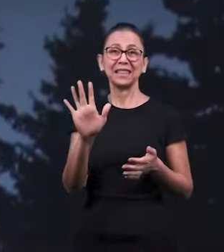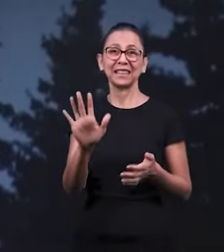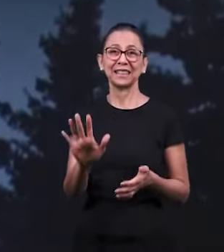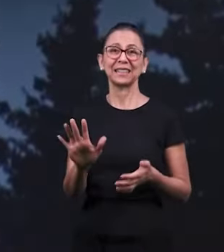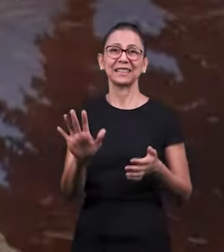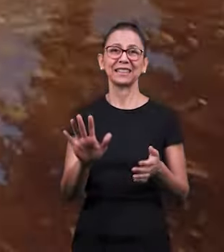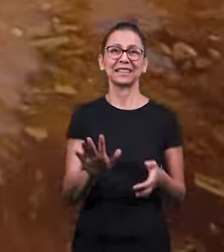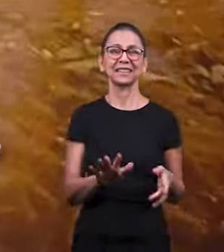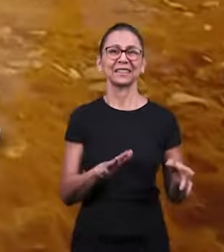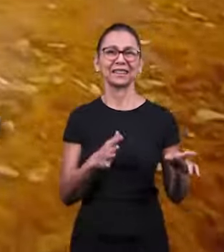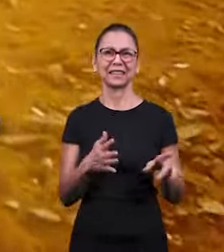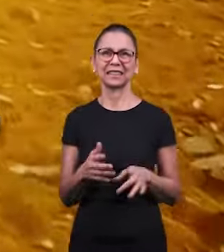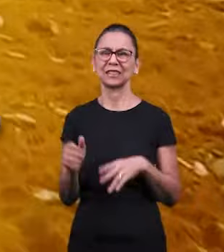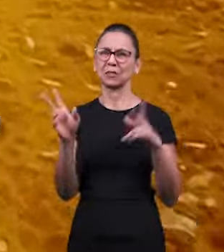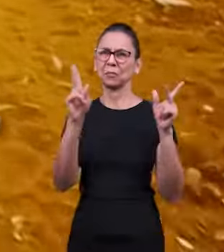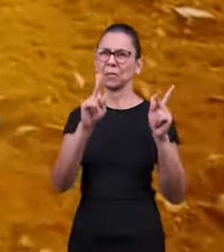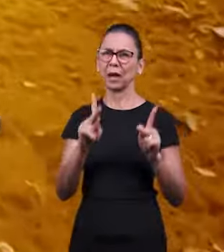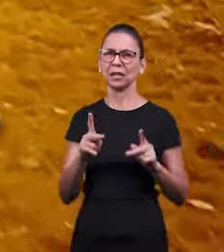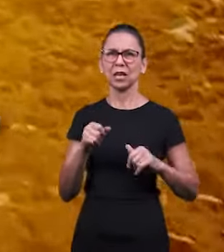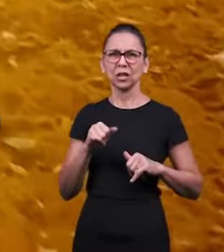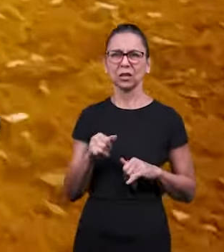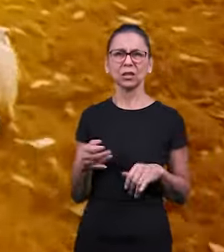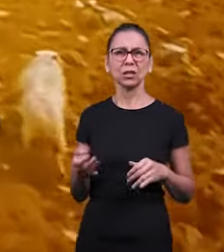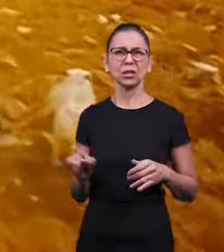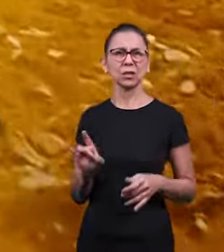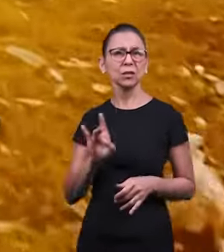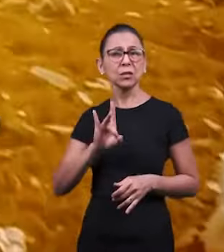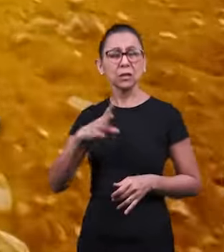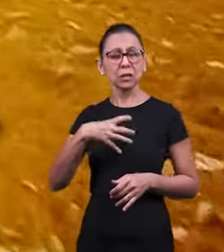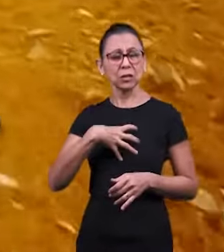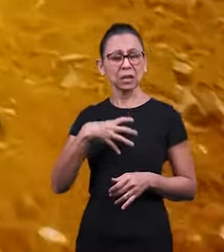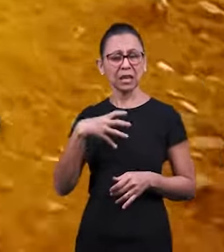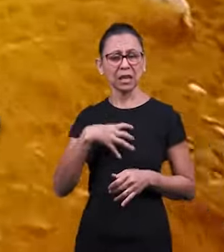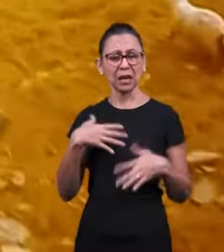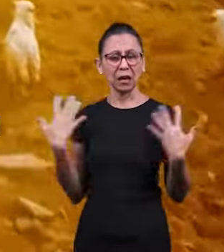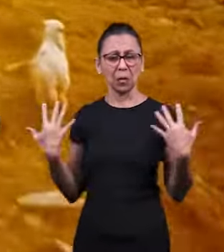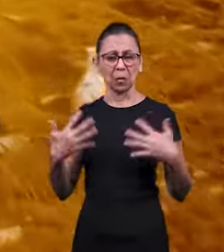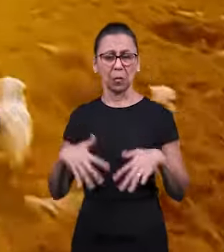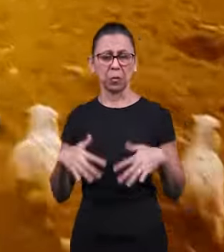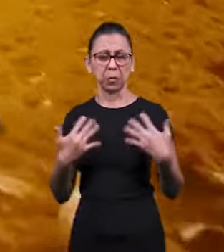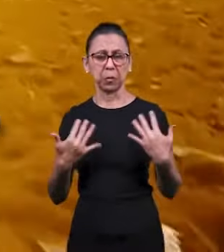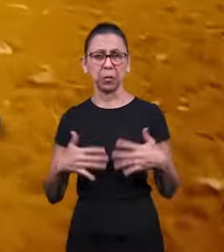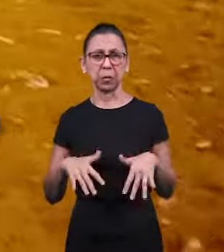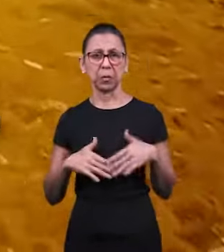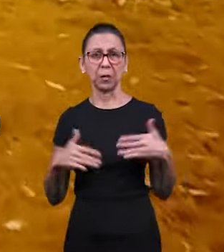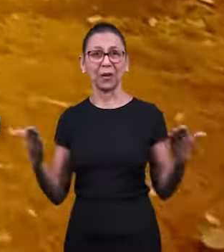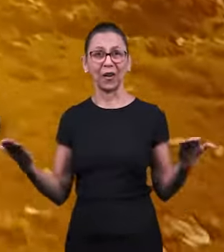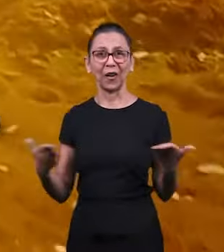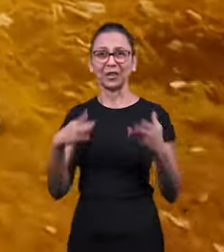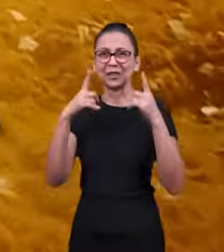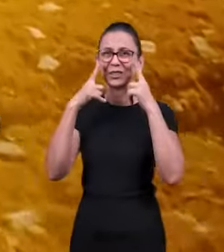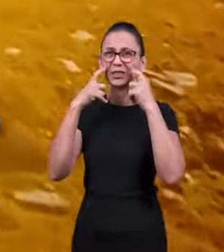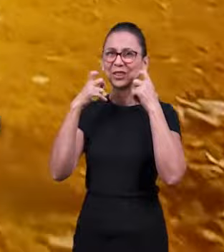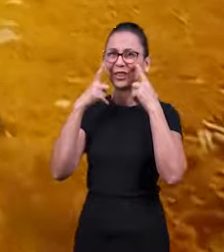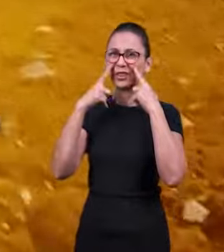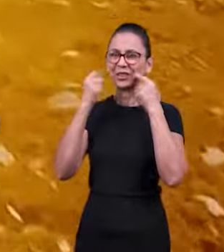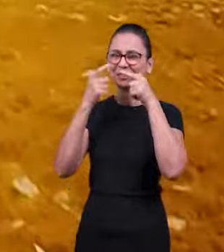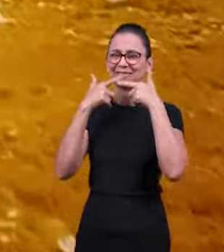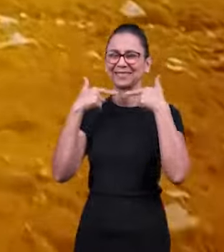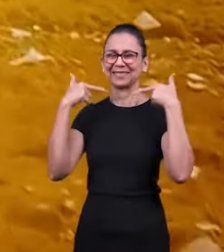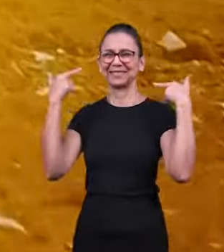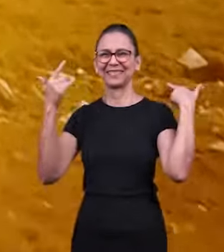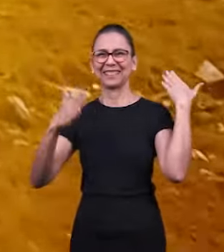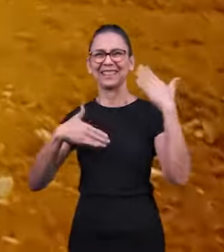Я плакал до этого от агонии, от боли, а теперь я плачу от радости, воздавая